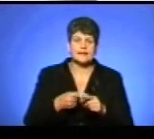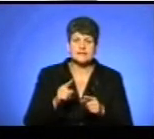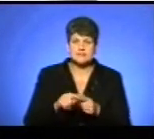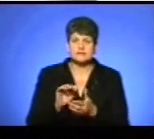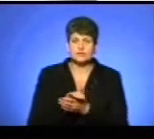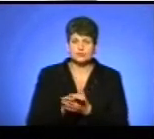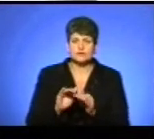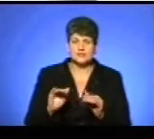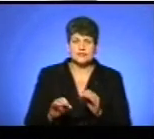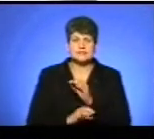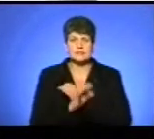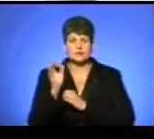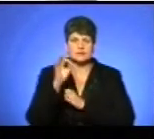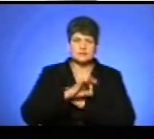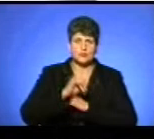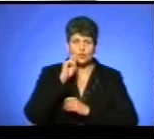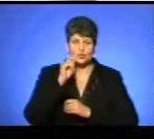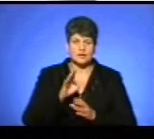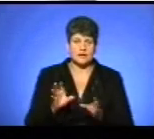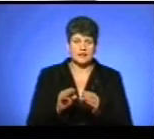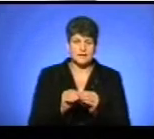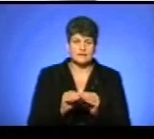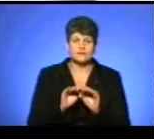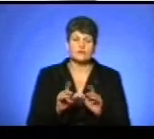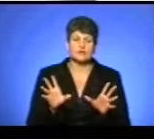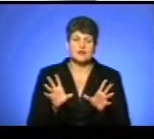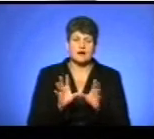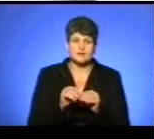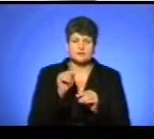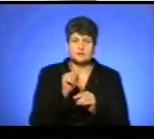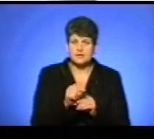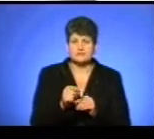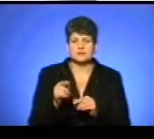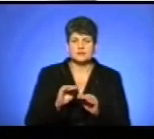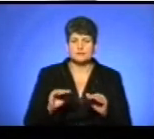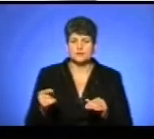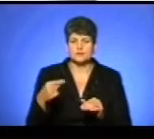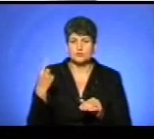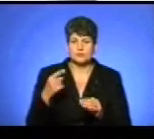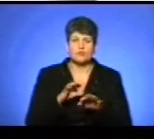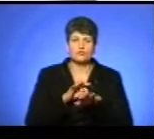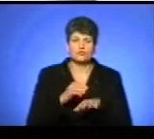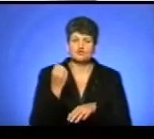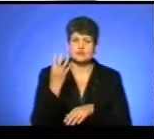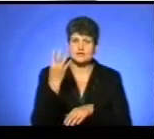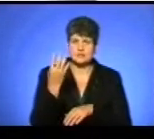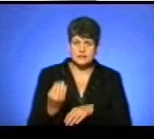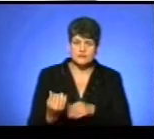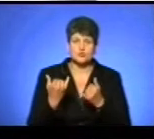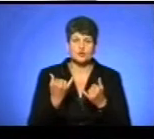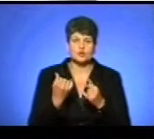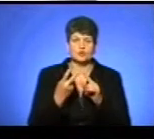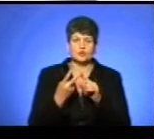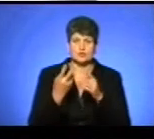Західної України. У таборі вони разом із школярами з Тернопільщини проведуть 14 днів. Зазначу, сьогодні другий